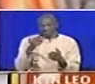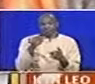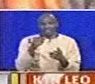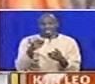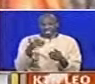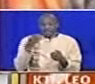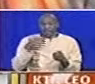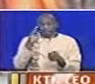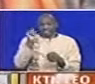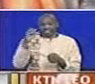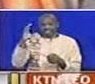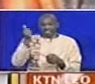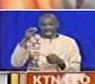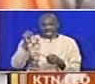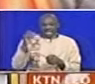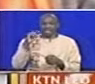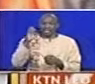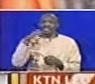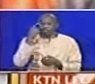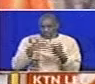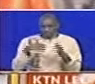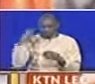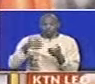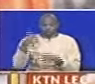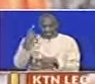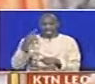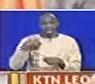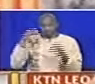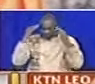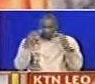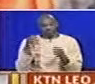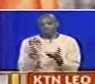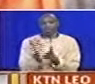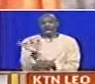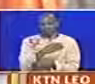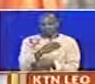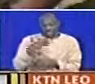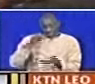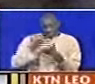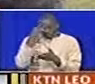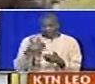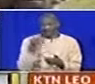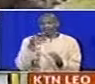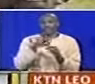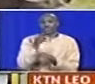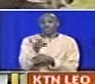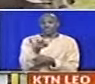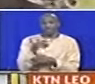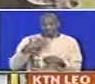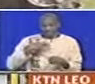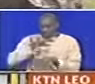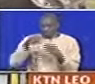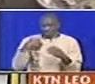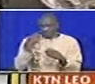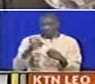Bichage kama mbunge wa eneo hilo katika uchaguzi mkuu wa Machi 4 mwaka huu. Wagombeaji wote waliwaomba wafuasi wadumishe